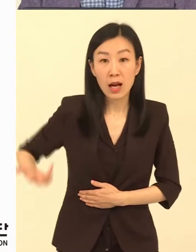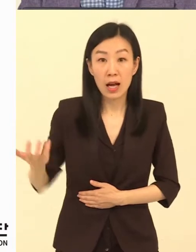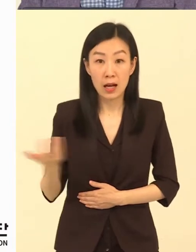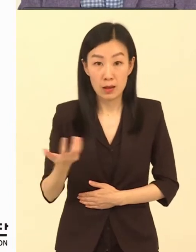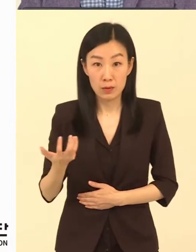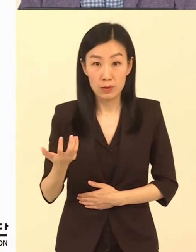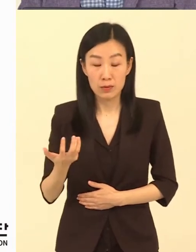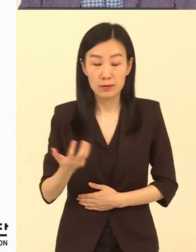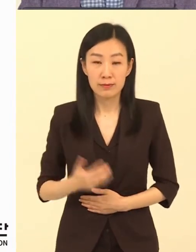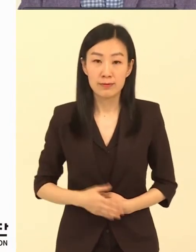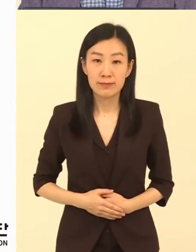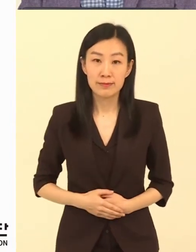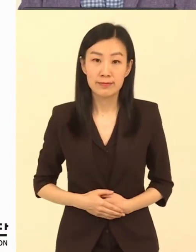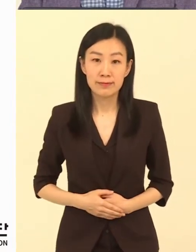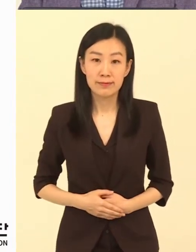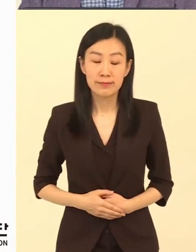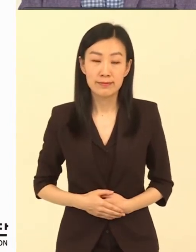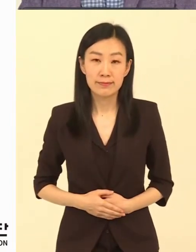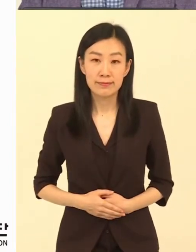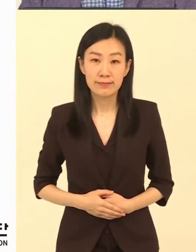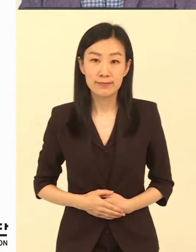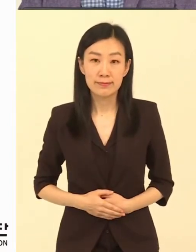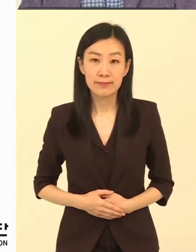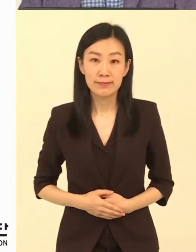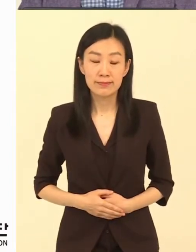발생할 수 있습니다.